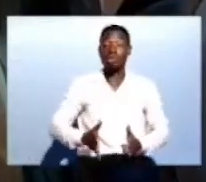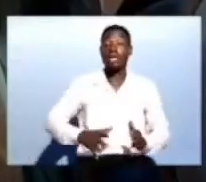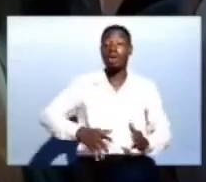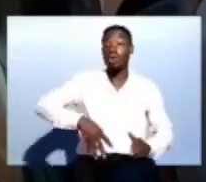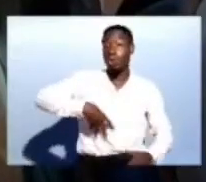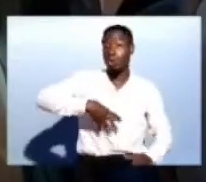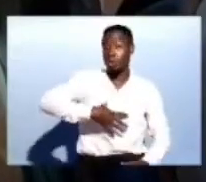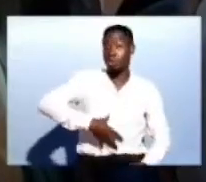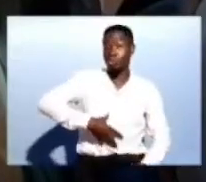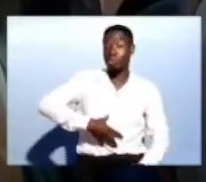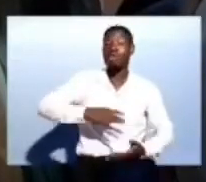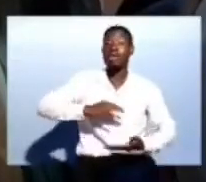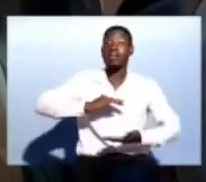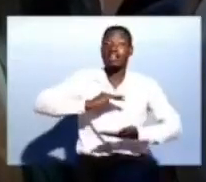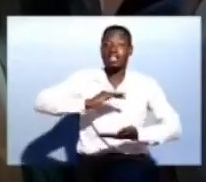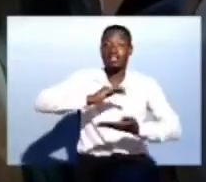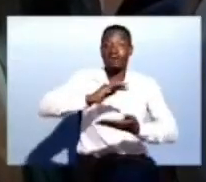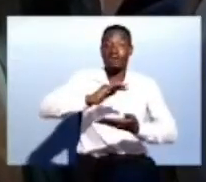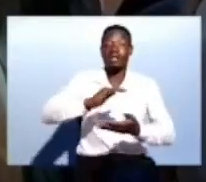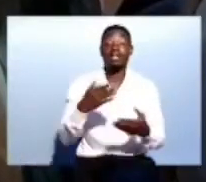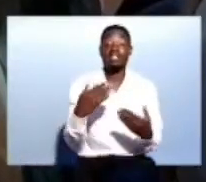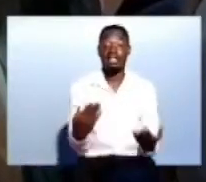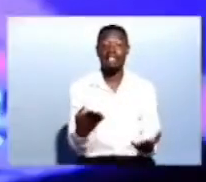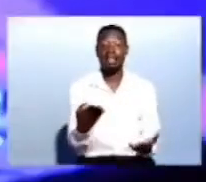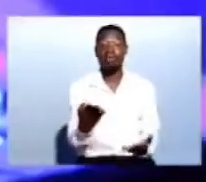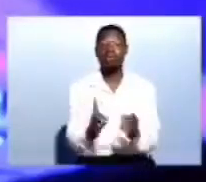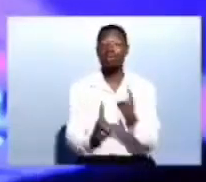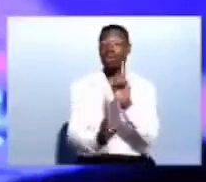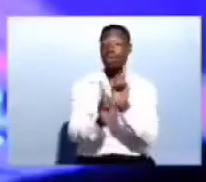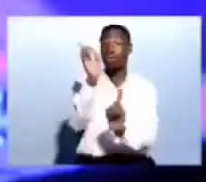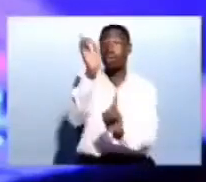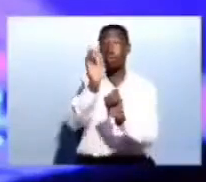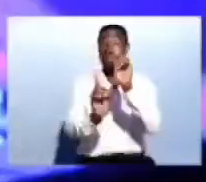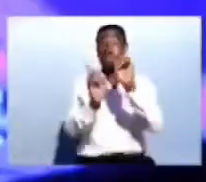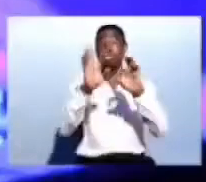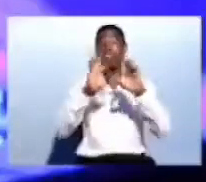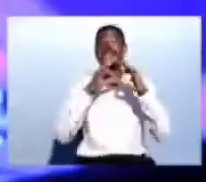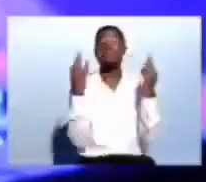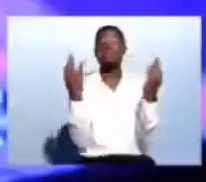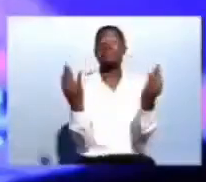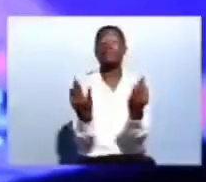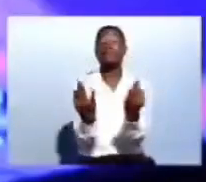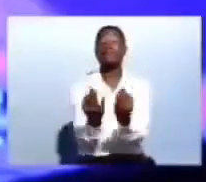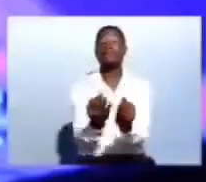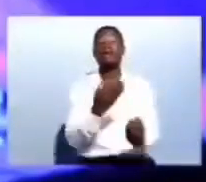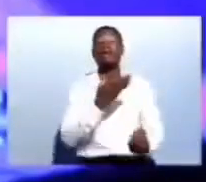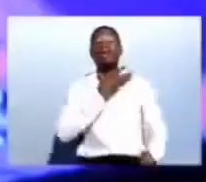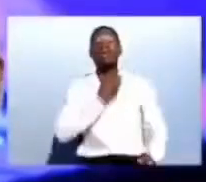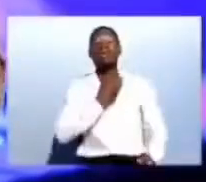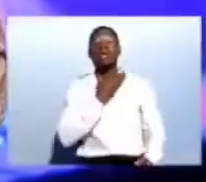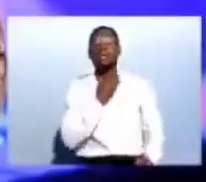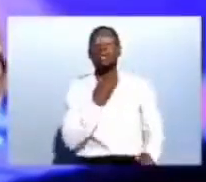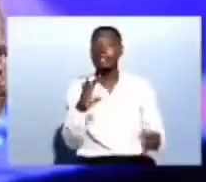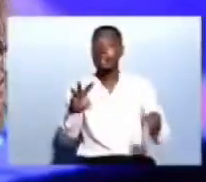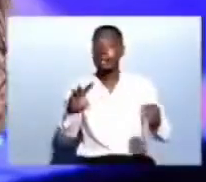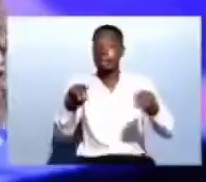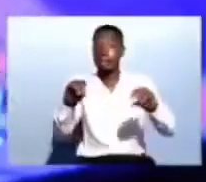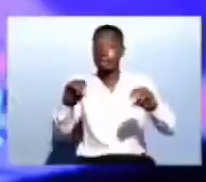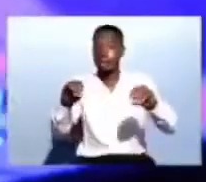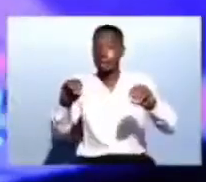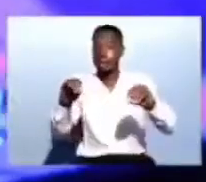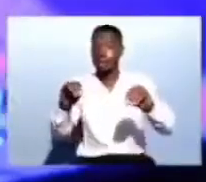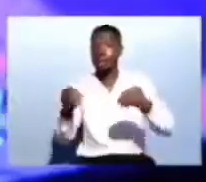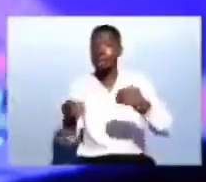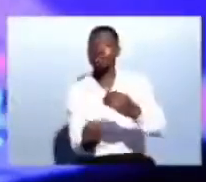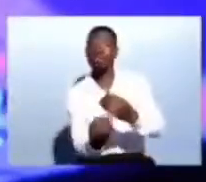ni thawabu. Sasa, huu mti wa familia unahitaji mbolea. Ili